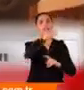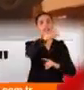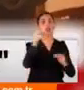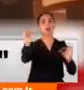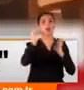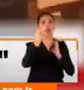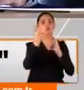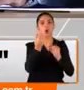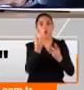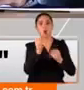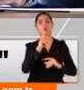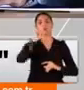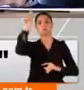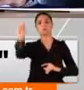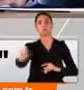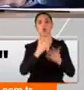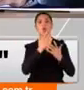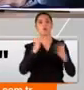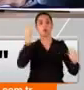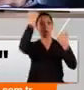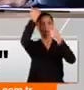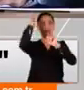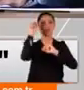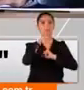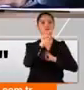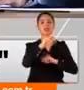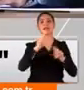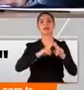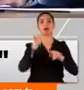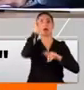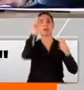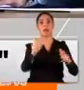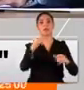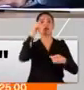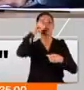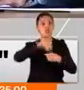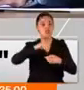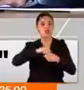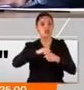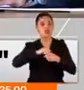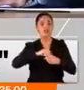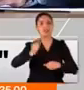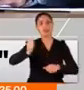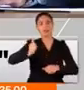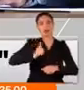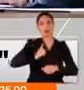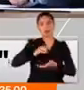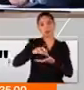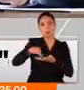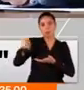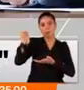sağlanıp sağlanmadığı soruldu. Büyükelçiliğimizi Kabil Havaalanı'nın içerisindeki askeri